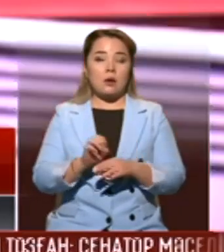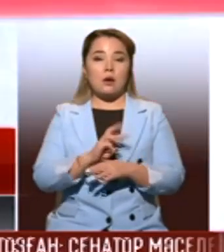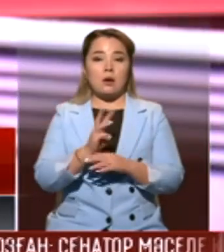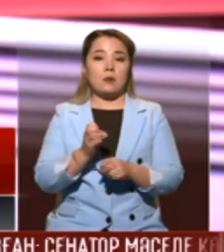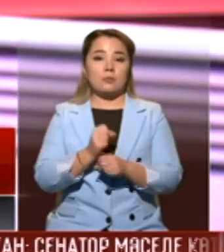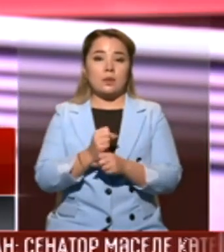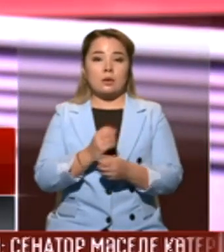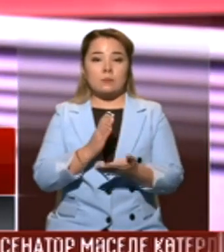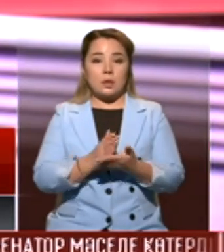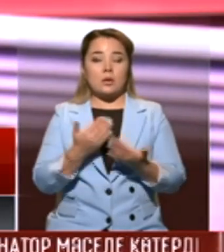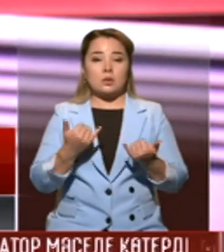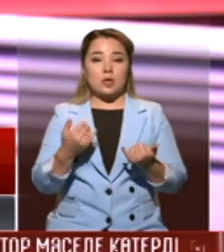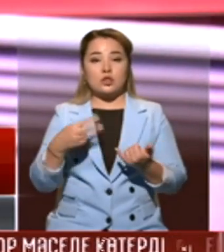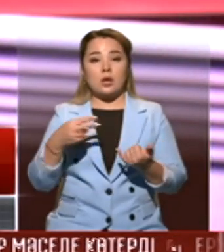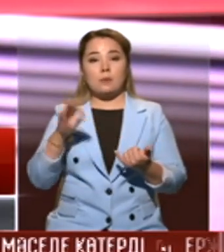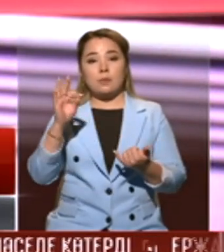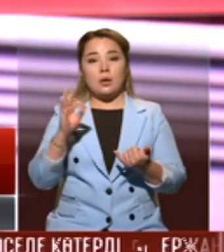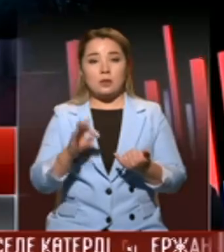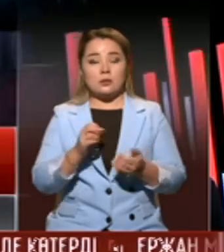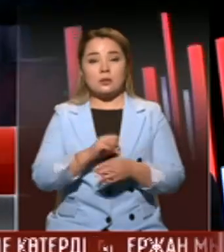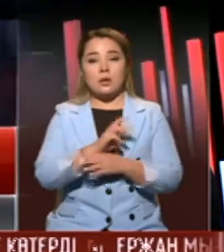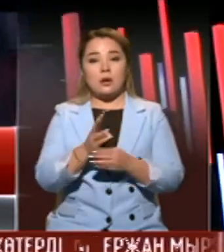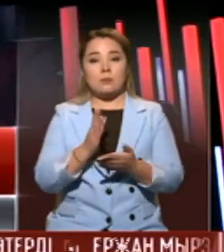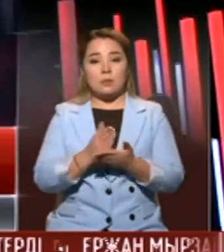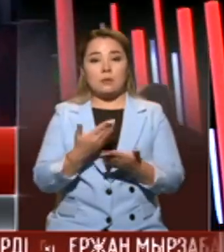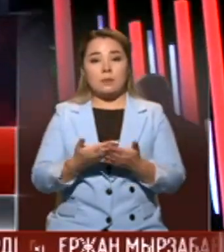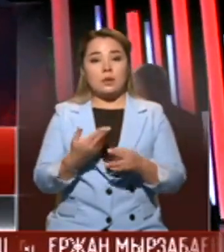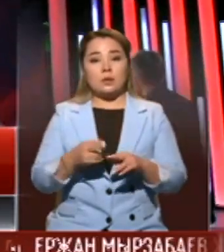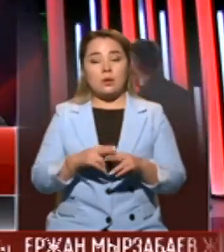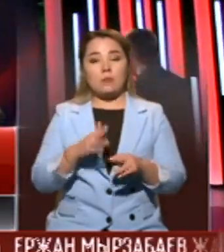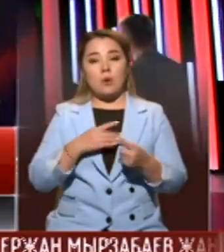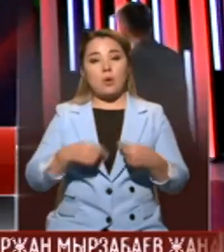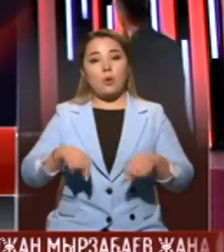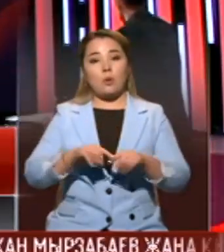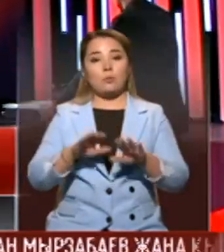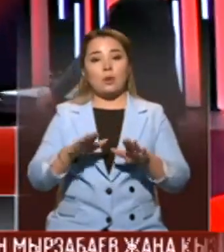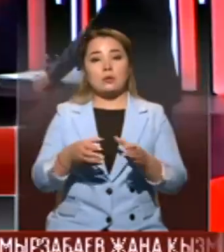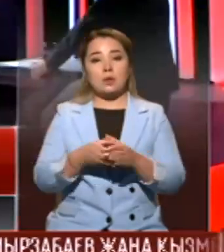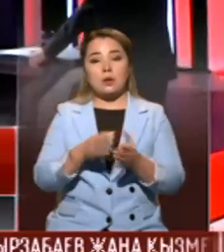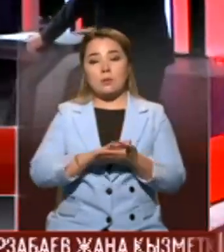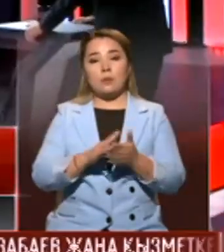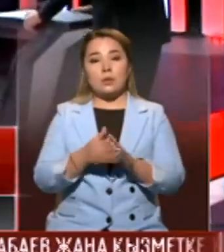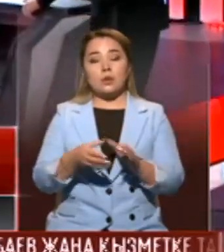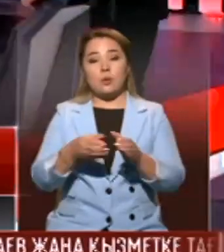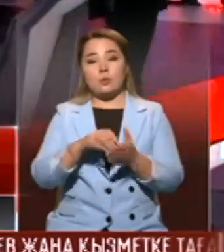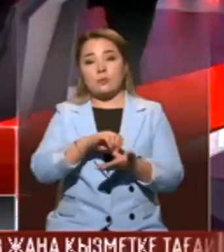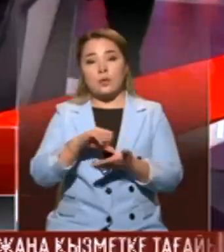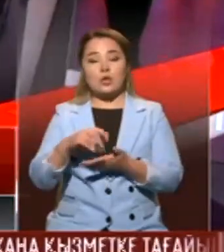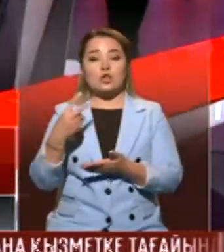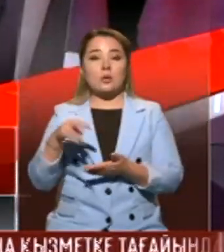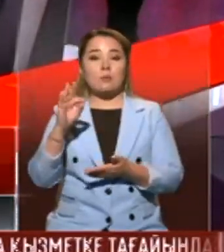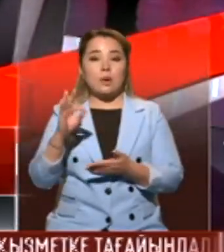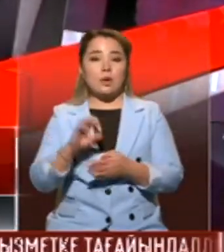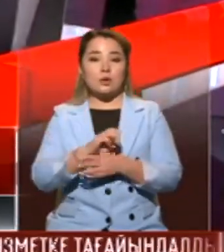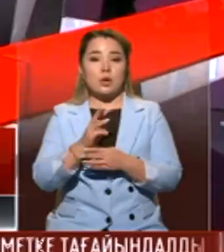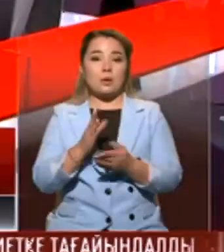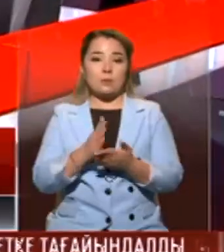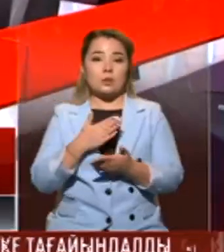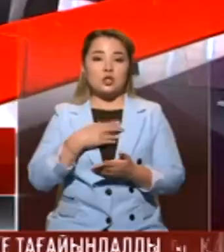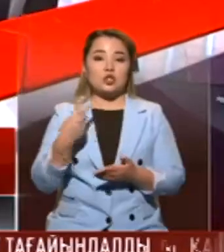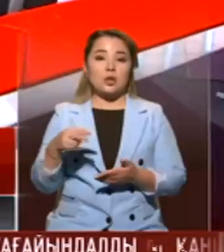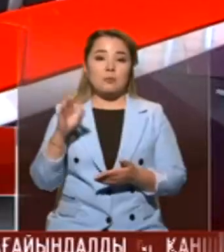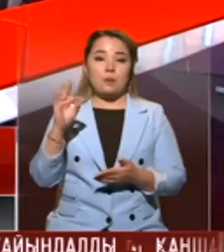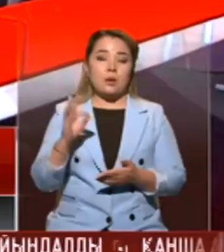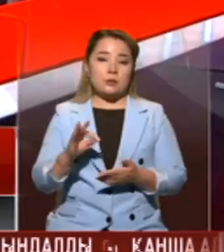қамтыдыңыз? Сондықтан. Біз 20% қамтыдық дейік, мысалға. Біздің қоғамдық бірлестік, біздің ұйым 20% қамтыды. Біздің